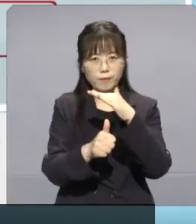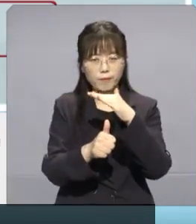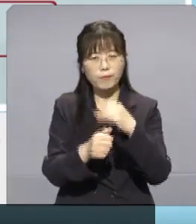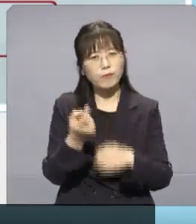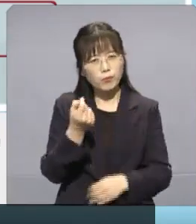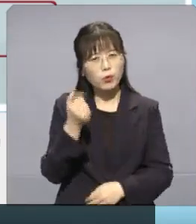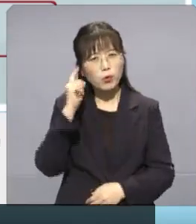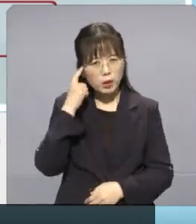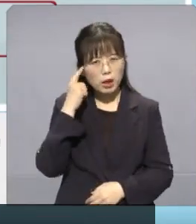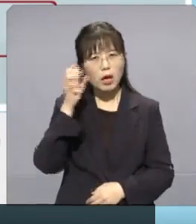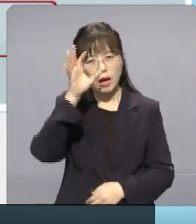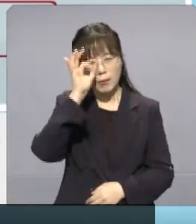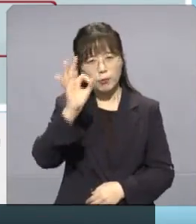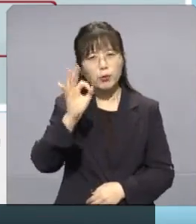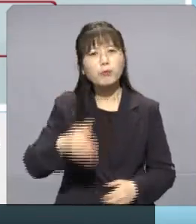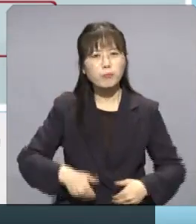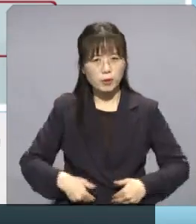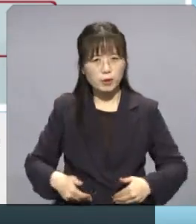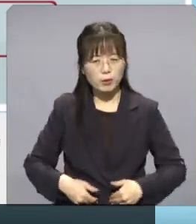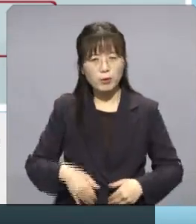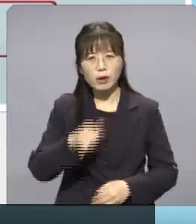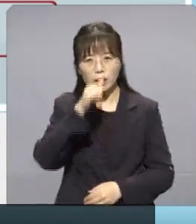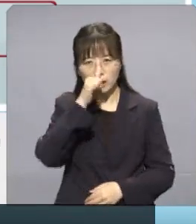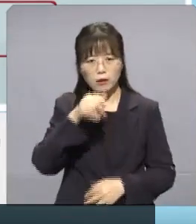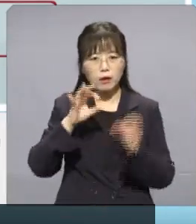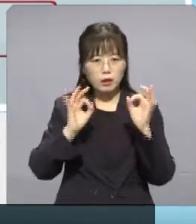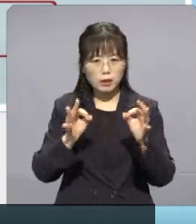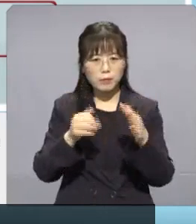좀 생각을 해 봐야 될 문제가 있다